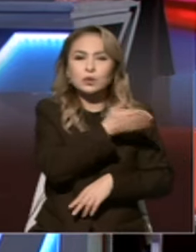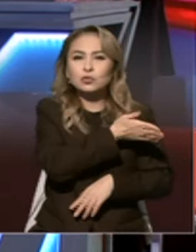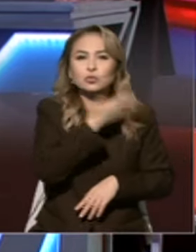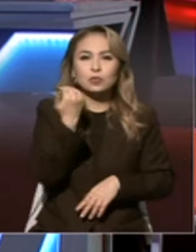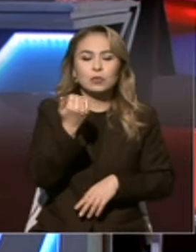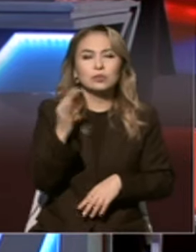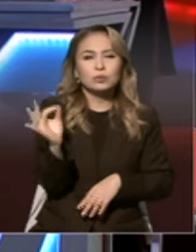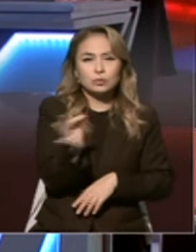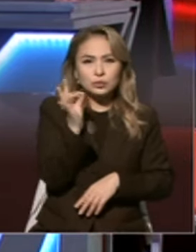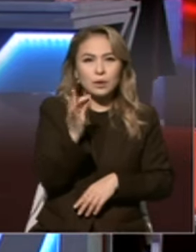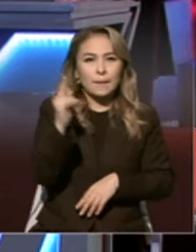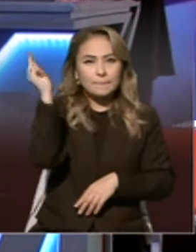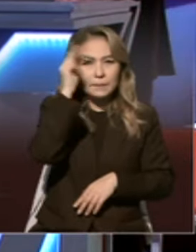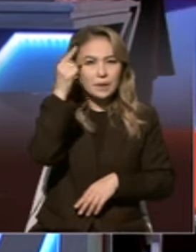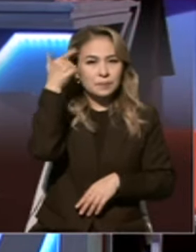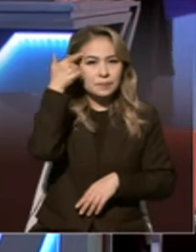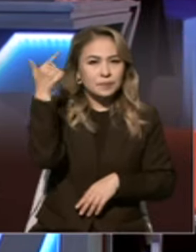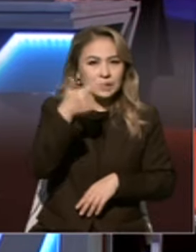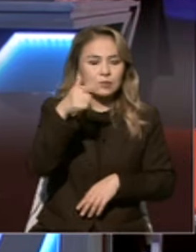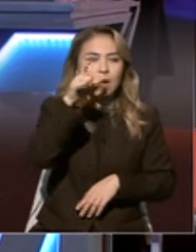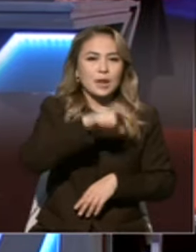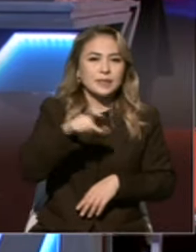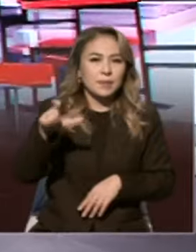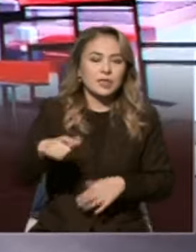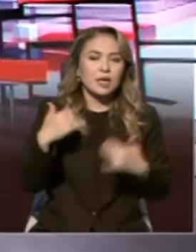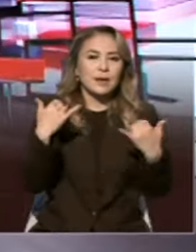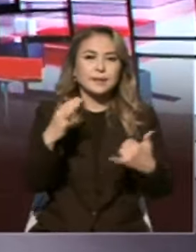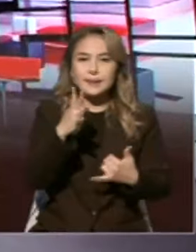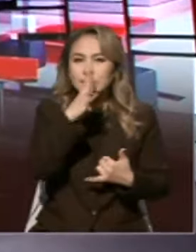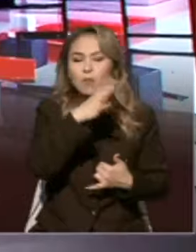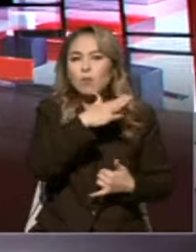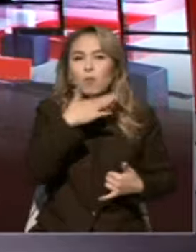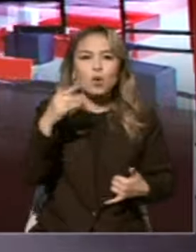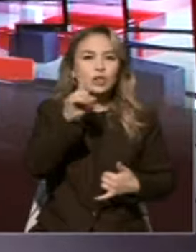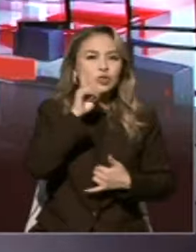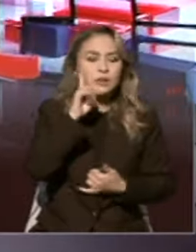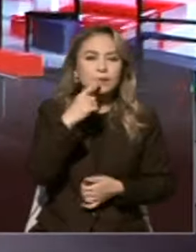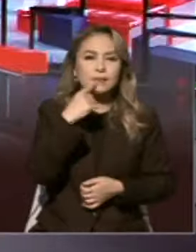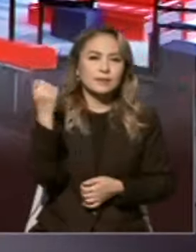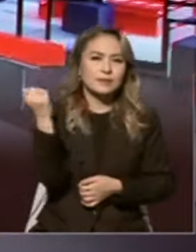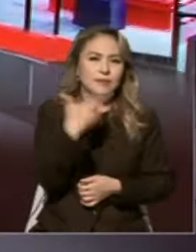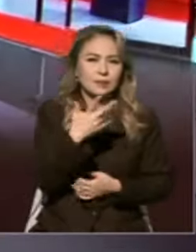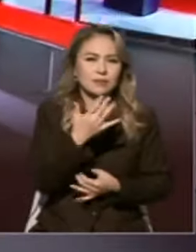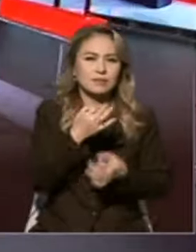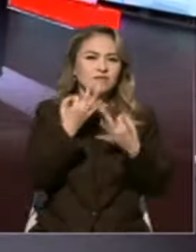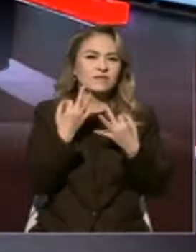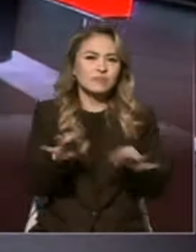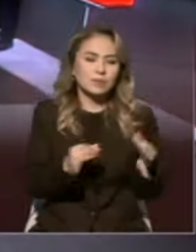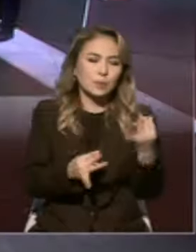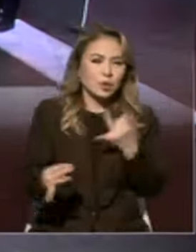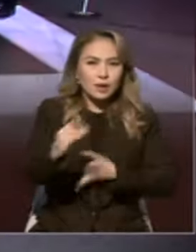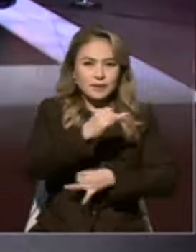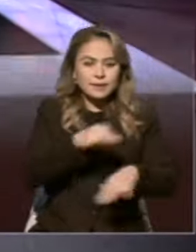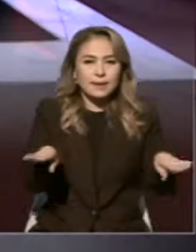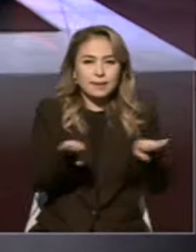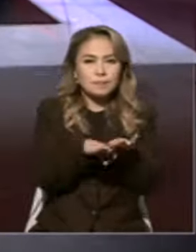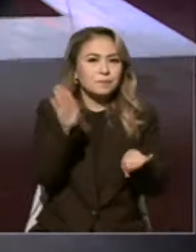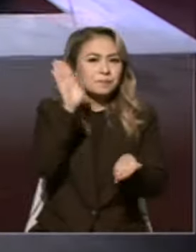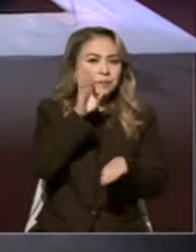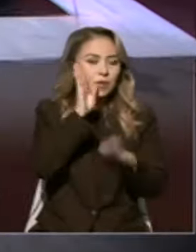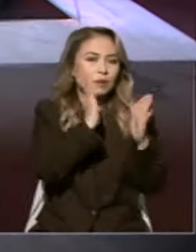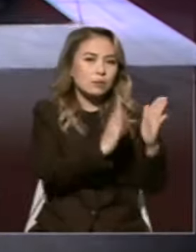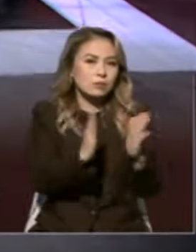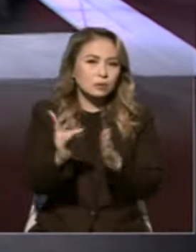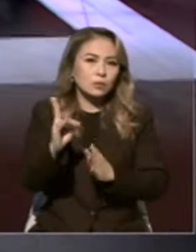Құдайға шүкір білімді, білікті азаматтар. Қазір бүгінгі таңда біздің көптеген жастарымыз үш тілде емін-еркін сөйлеп жүрген азаматтар. Дәл су мәселесінде ретке